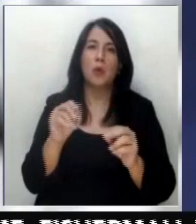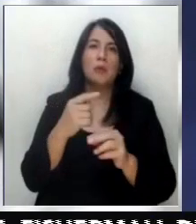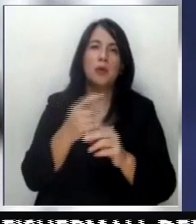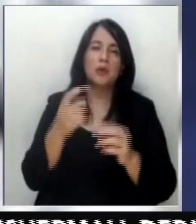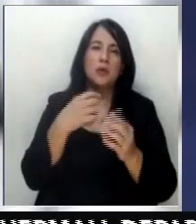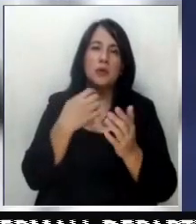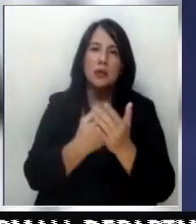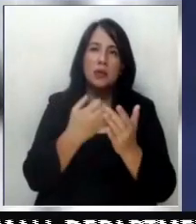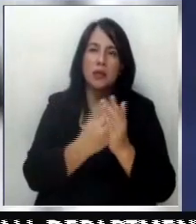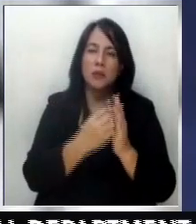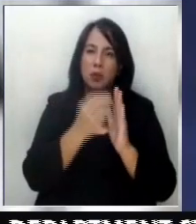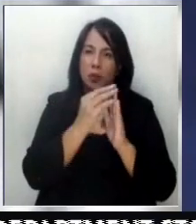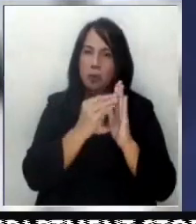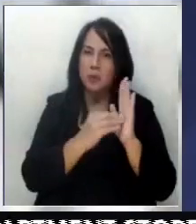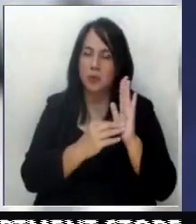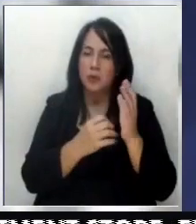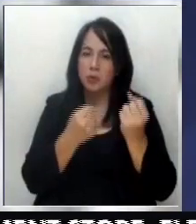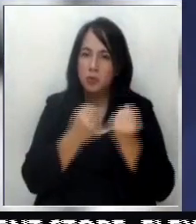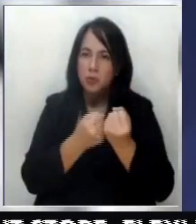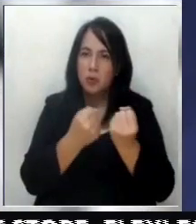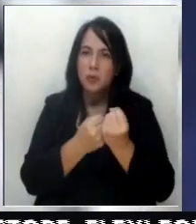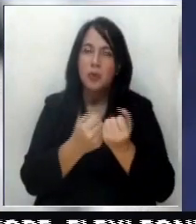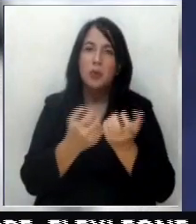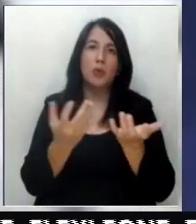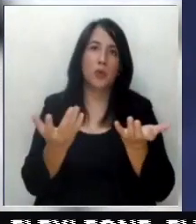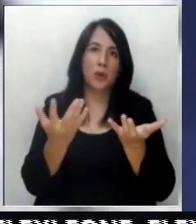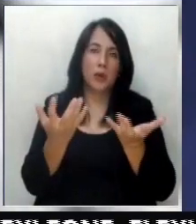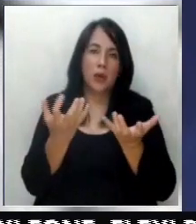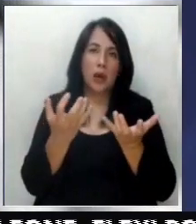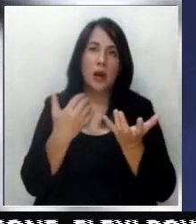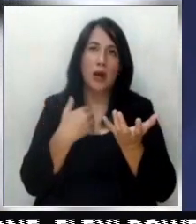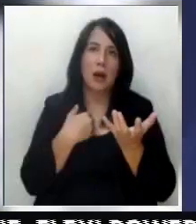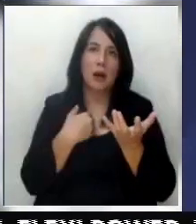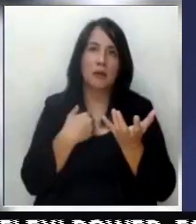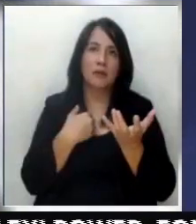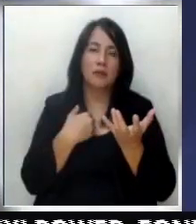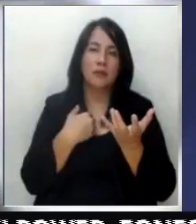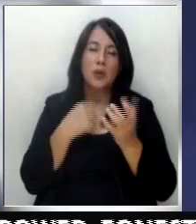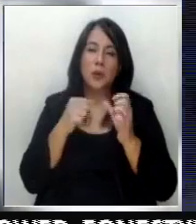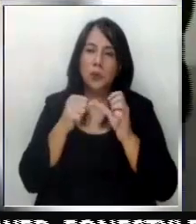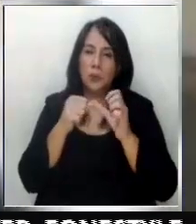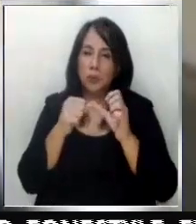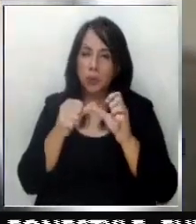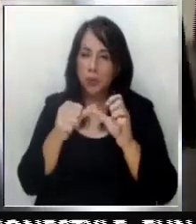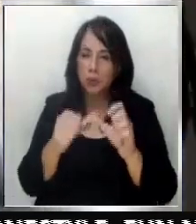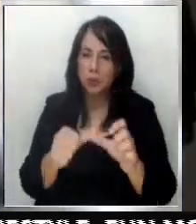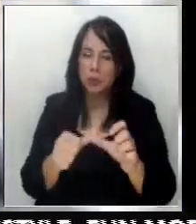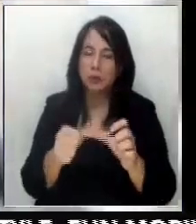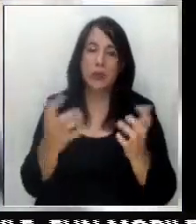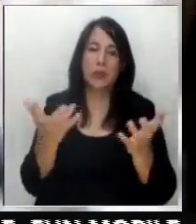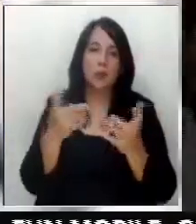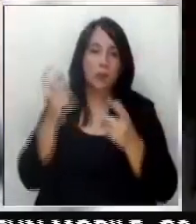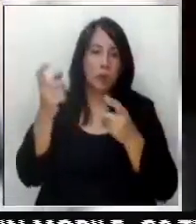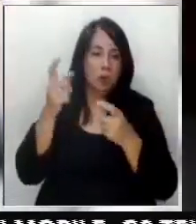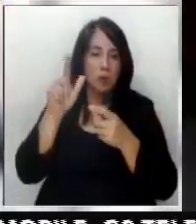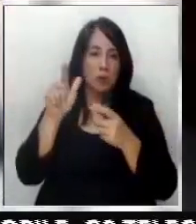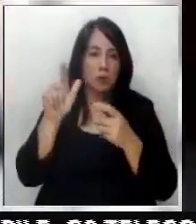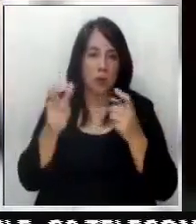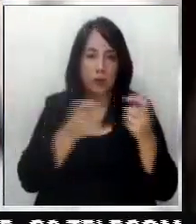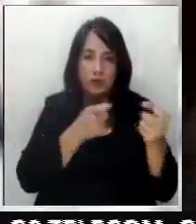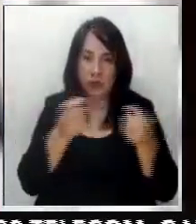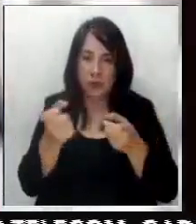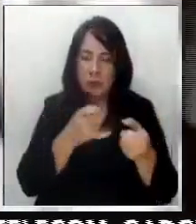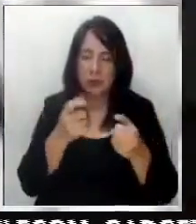provisions are backed up, we would have to also have a story of continuity in governments. Habang ang panukala ng Senior